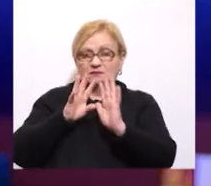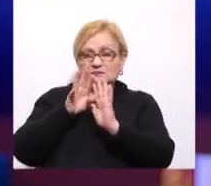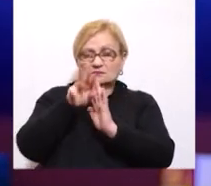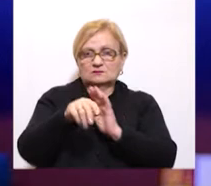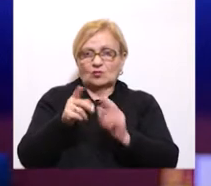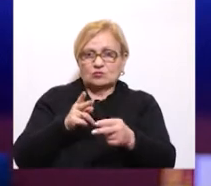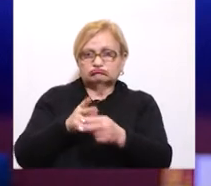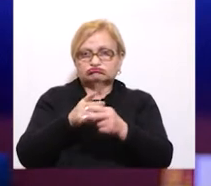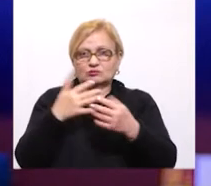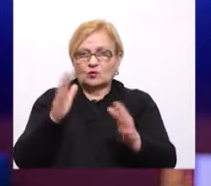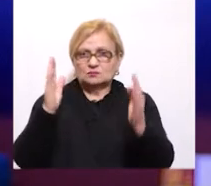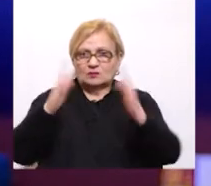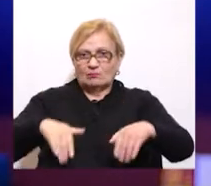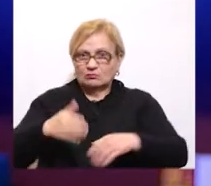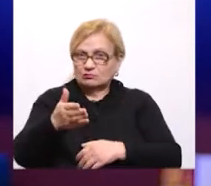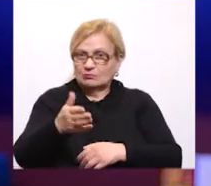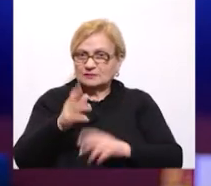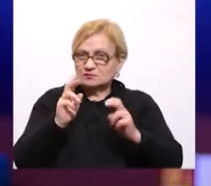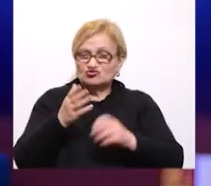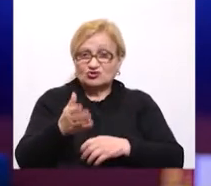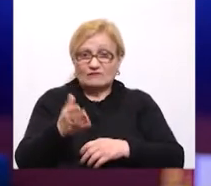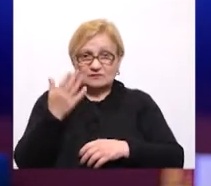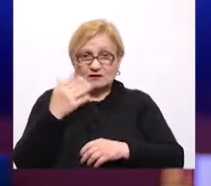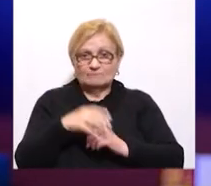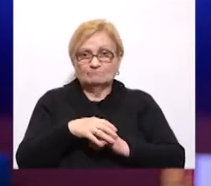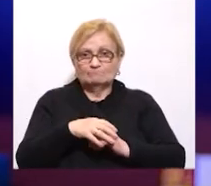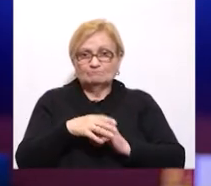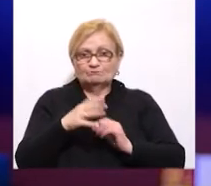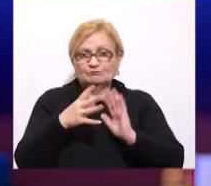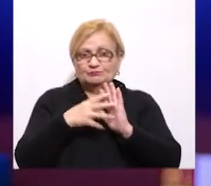შეჭრას, მის საბოლოო დამხობას.